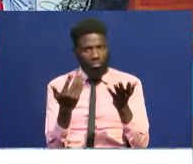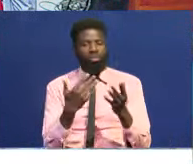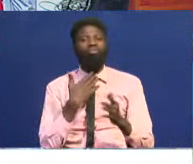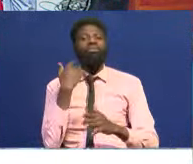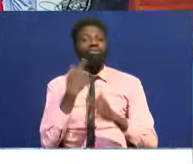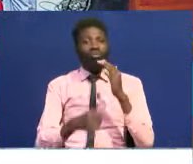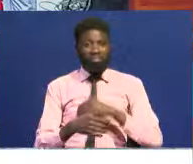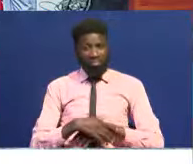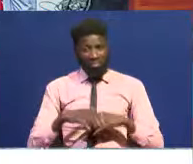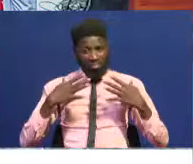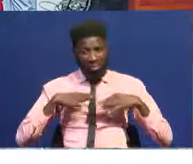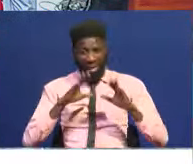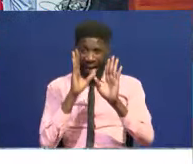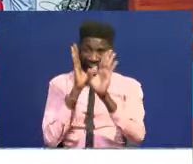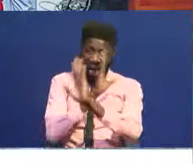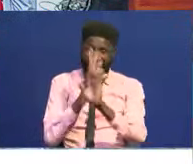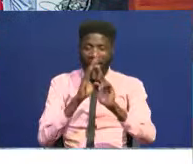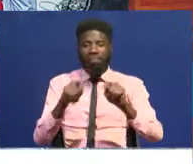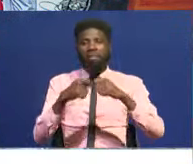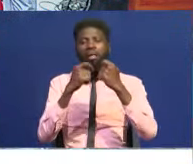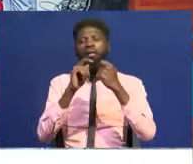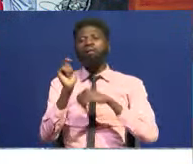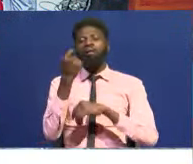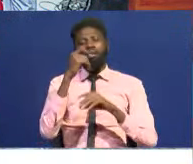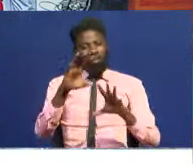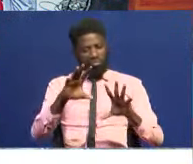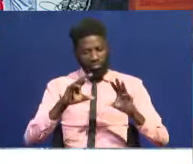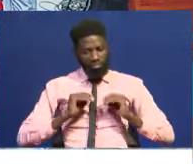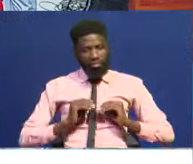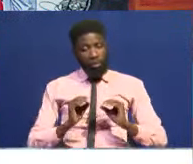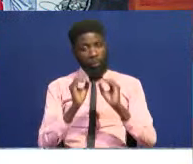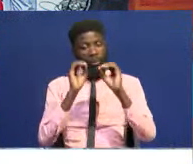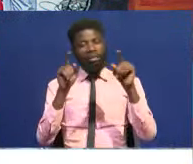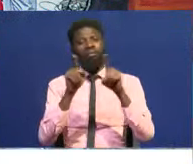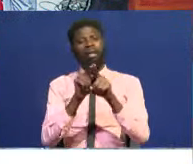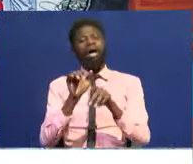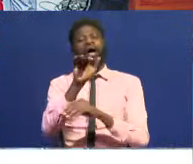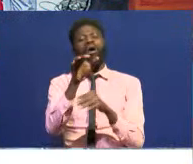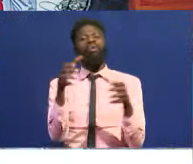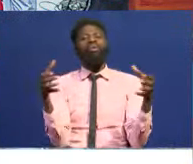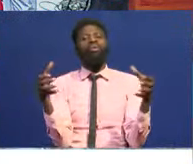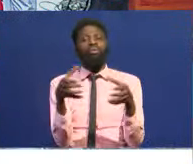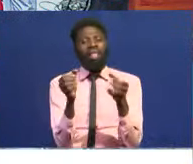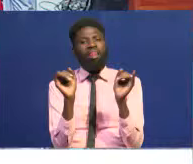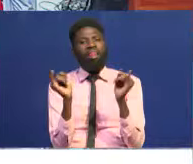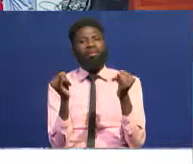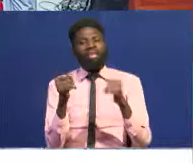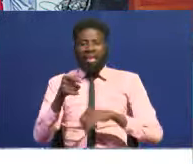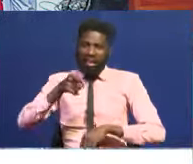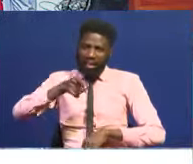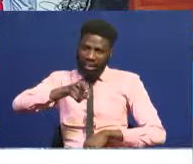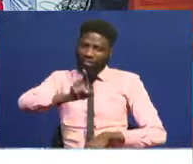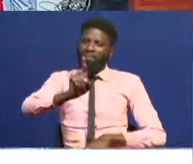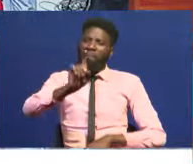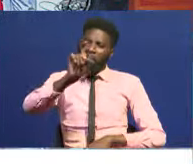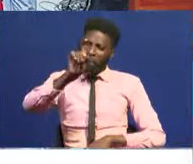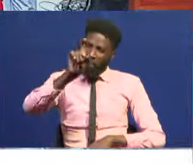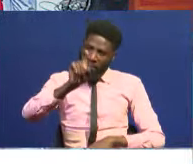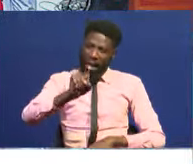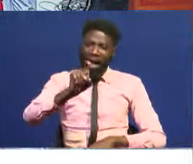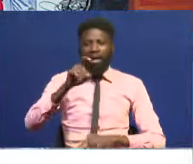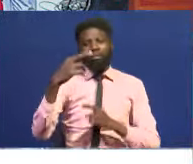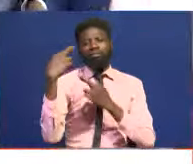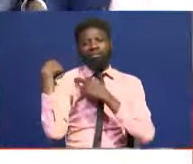hili. Wakati huo huo, rais alivitaka vyombo vya habari kuwajibika ipasavyo vinapopeperusha habari kuhusu